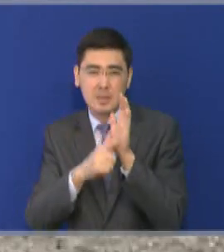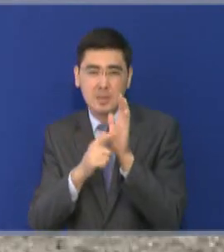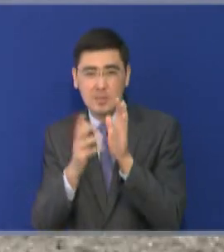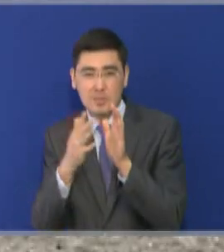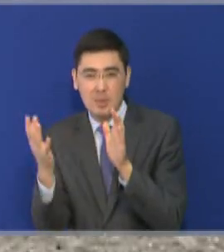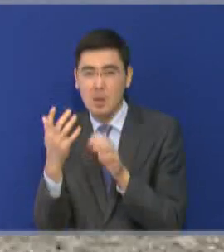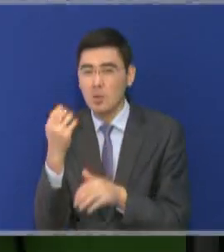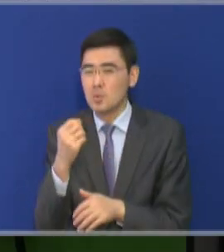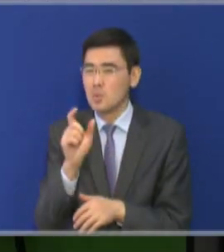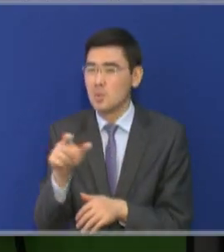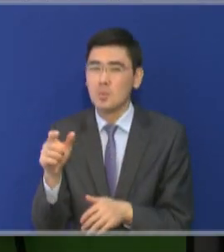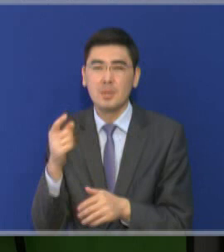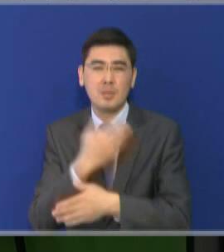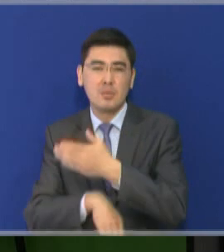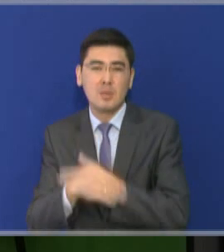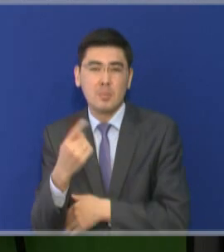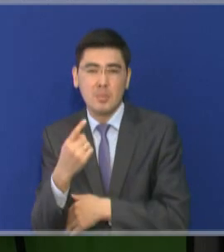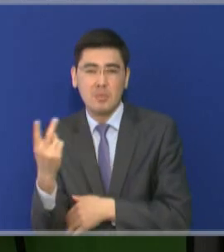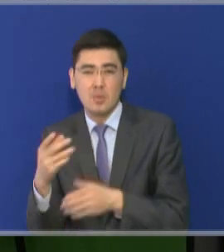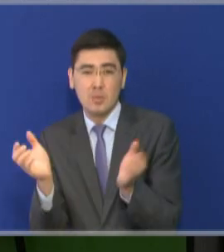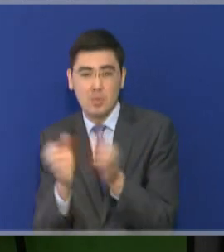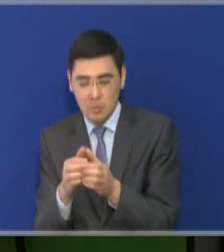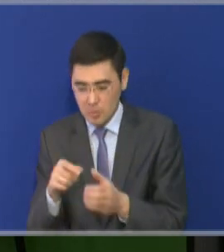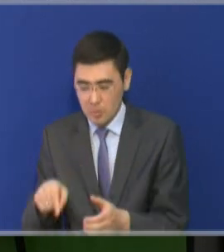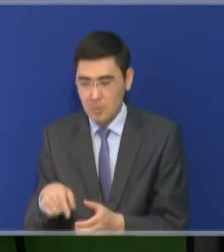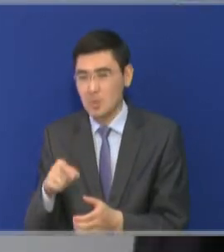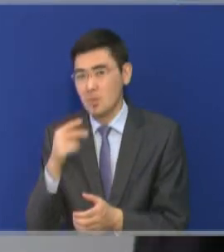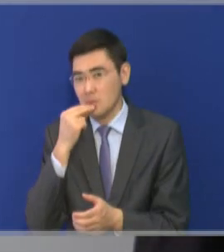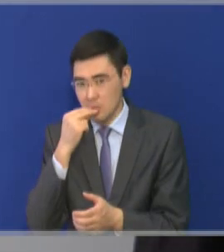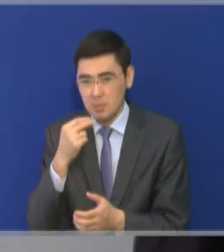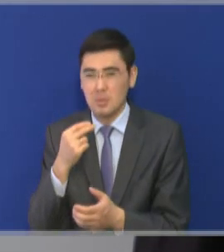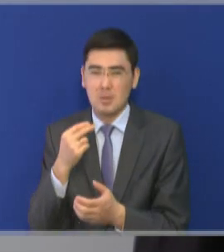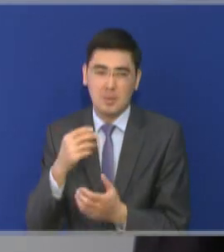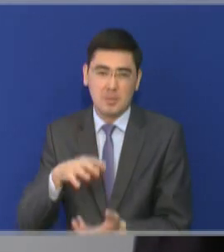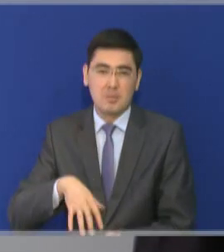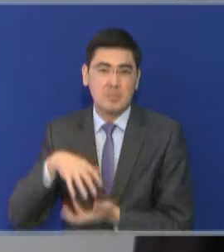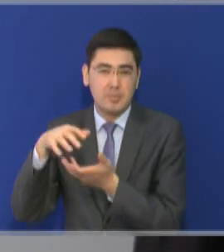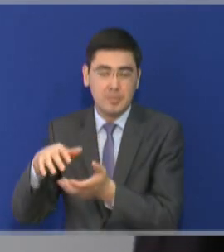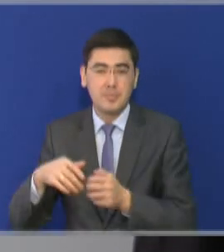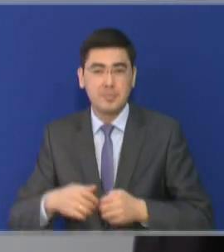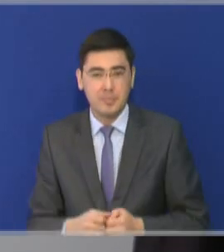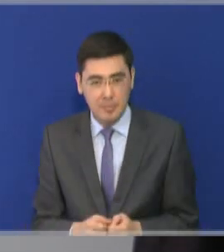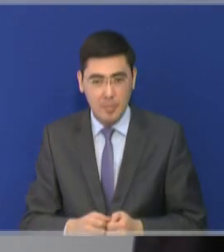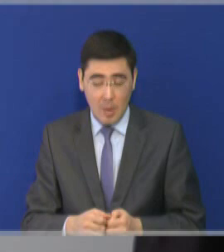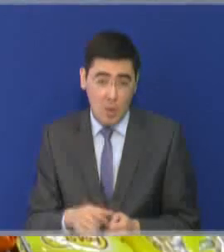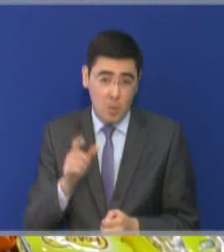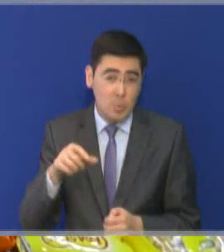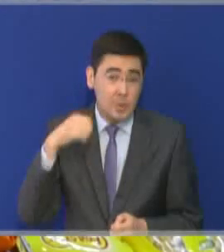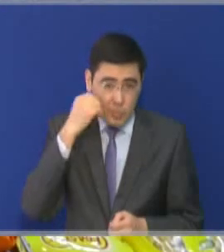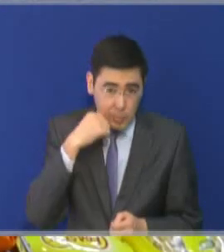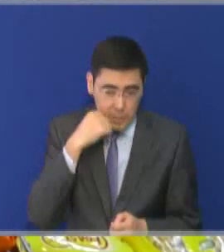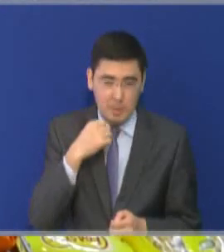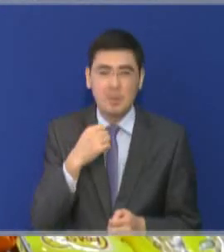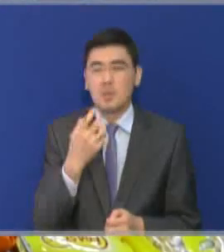инвалидов первой и второй групп. Волонтеры Семея уже доставили продукты в дома более 60 пенсионеров. Для пожилых людей и людей с